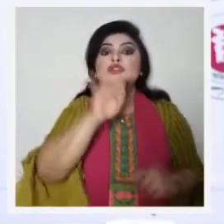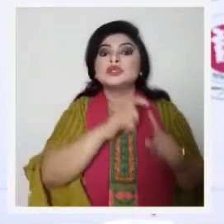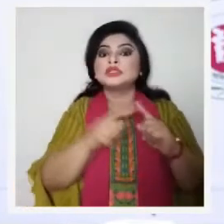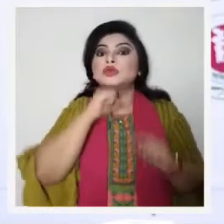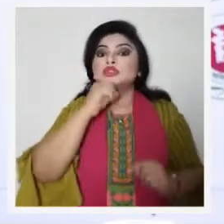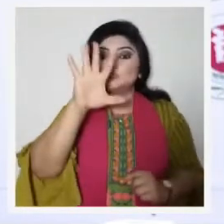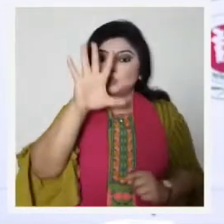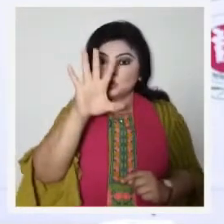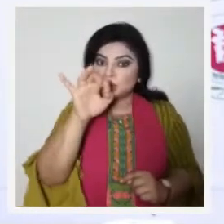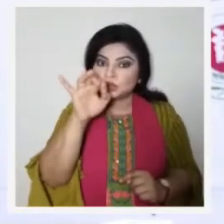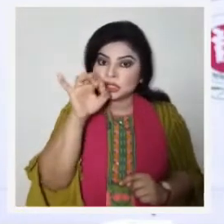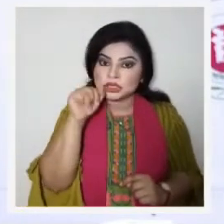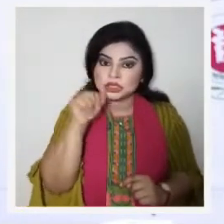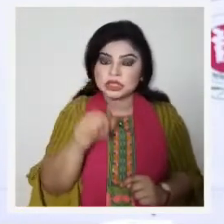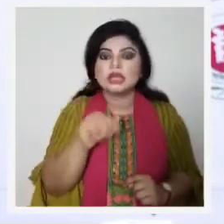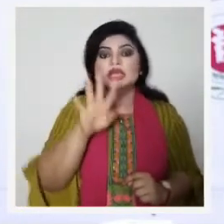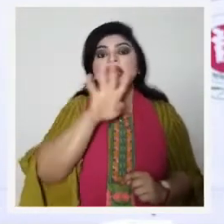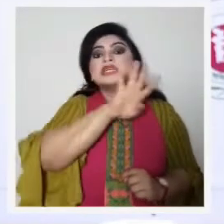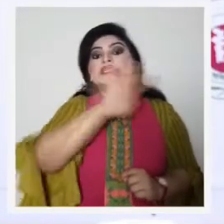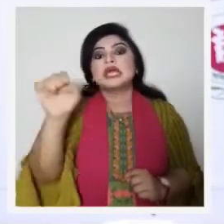31 থেকে 40 বছর 194 জন,